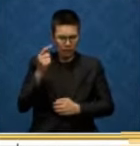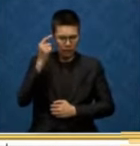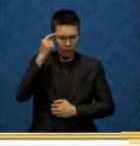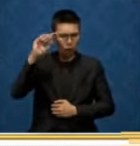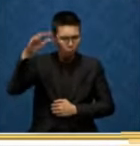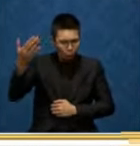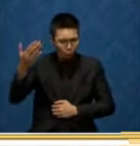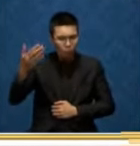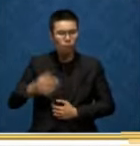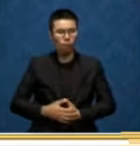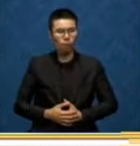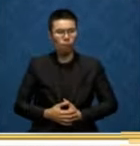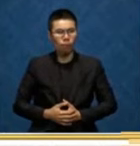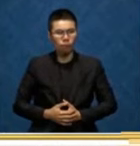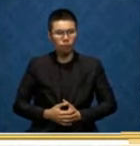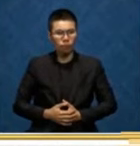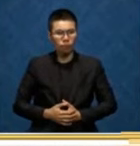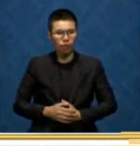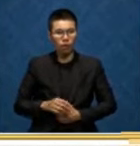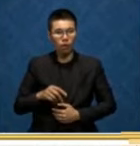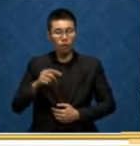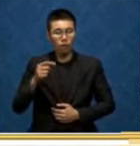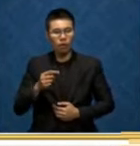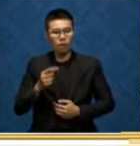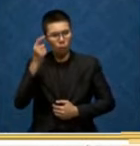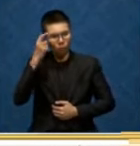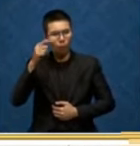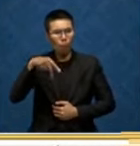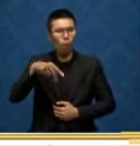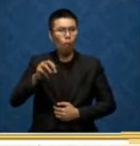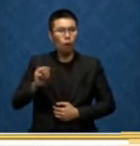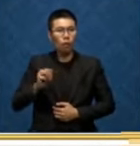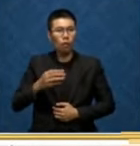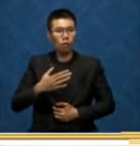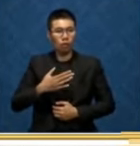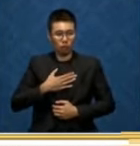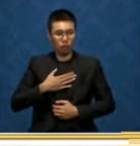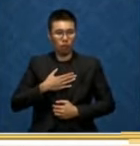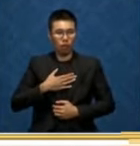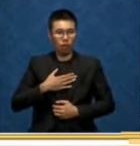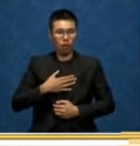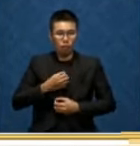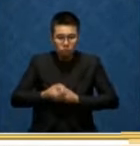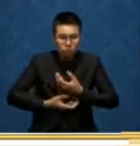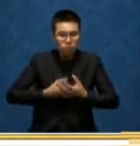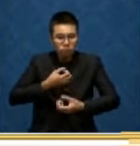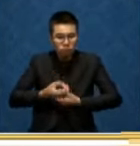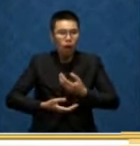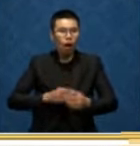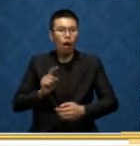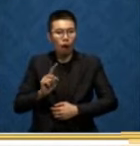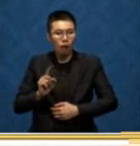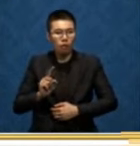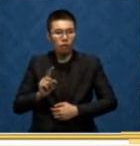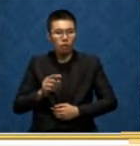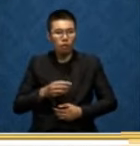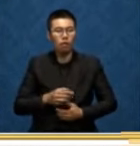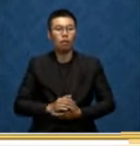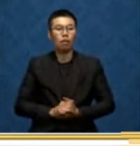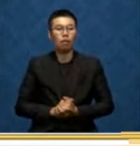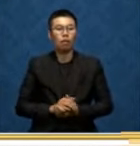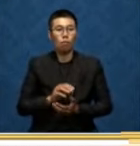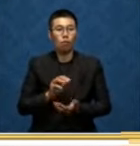ฉันหวังว่าทางพม.จะพอเข้าใจว่าดิฉันพูดถึงอะไรมูลนิธิเยาวชนสัมพันธ์นานา